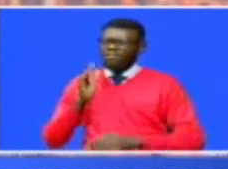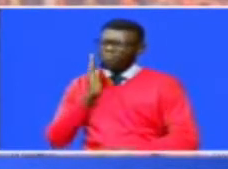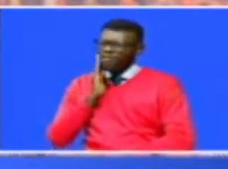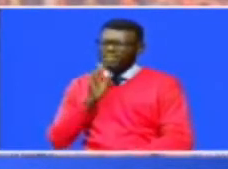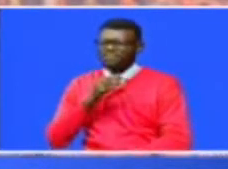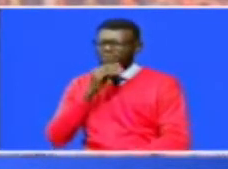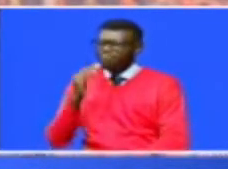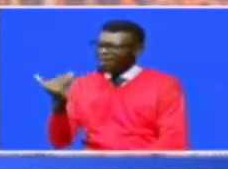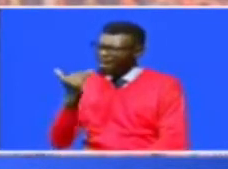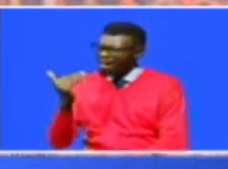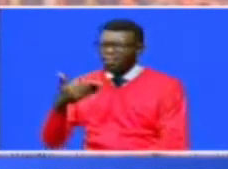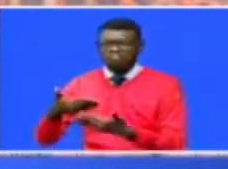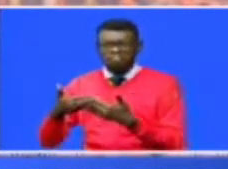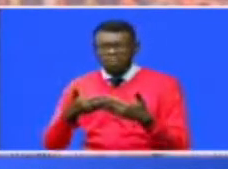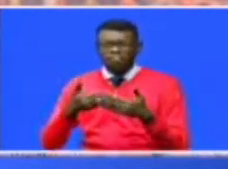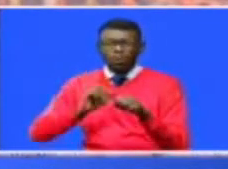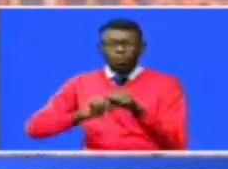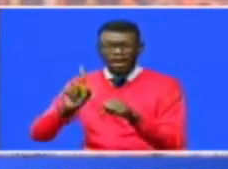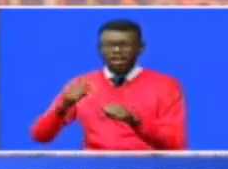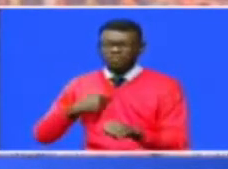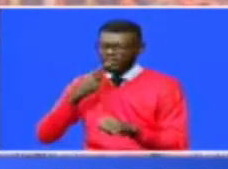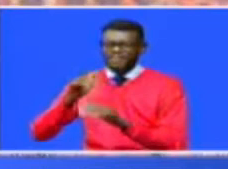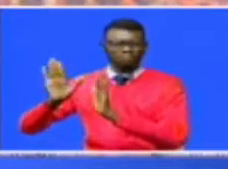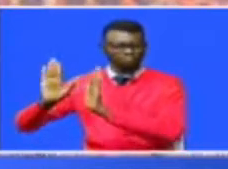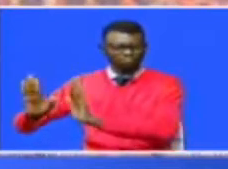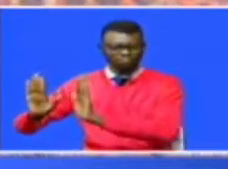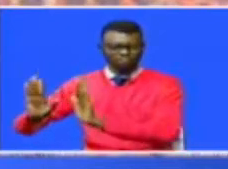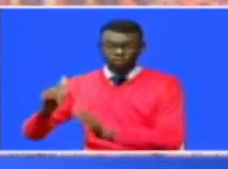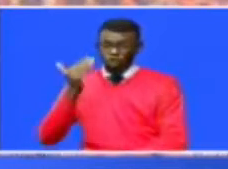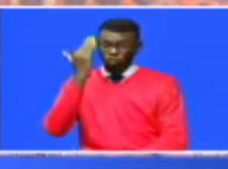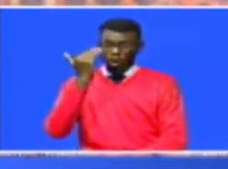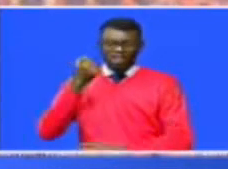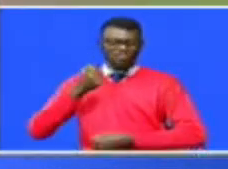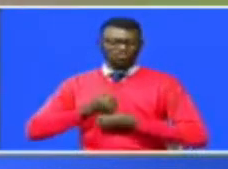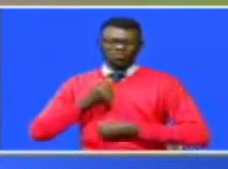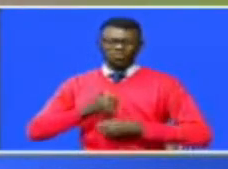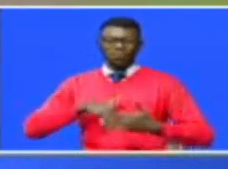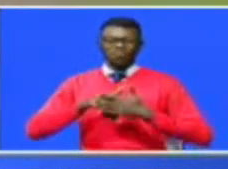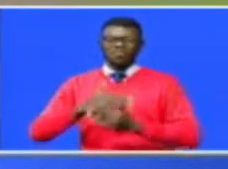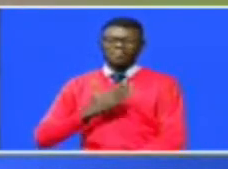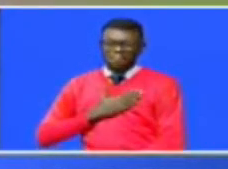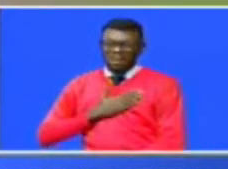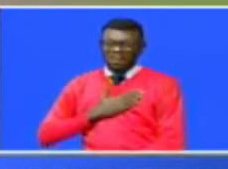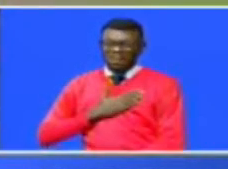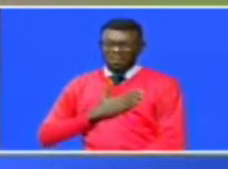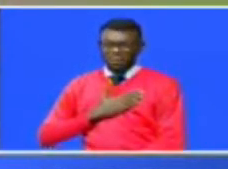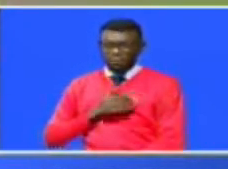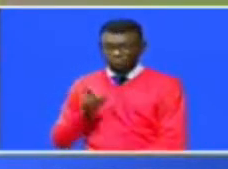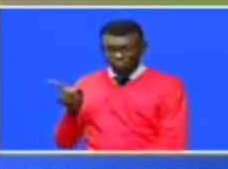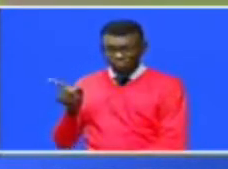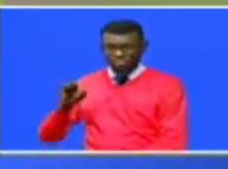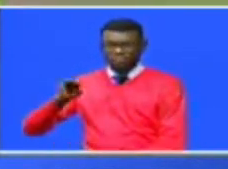lini hivyo sasa? Lakini nawaambia watulie juu, career ni yangu si yao. Kwa binti mrembo Mary